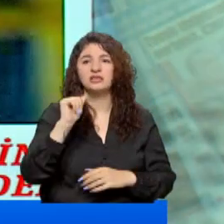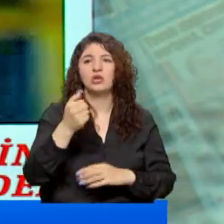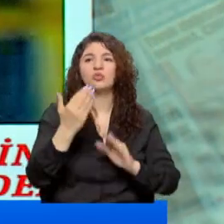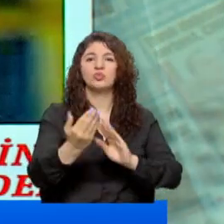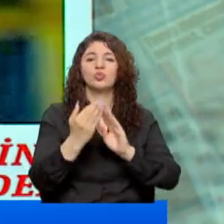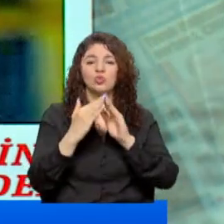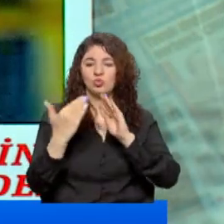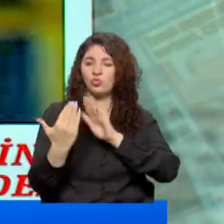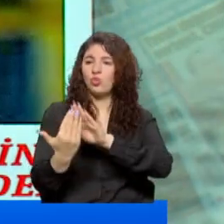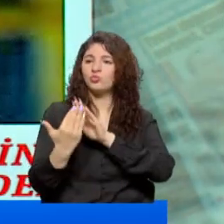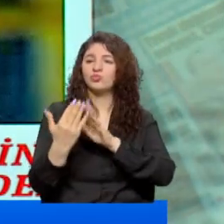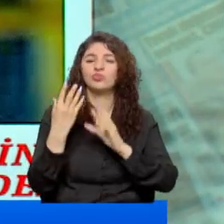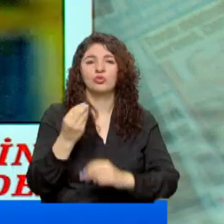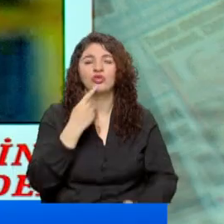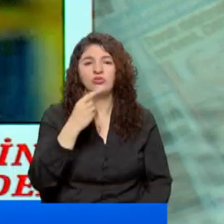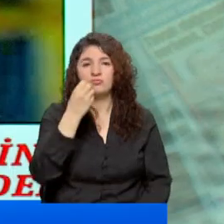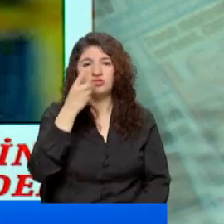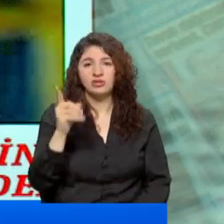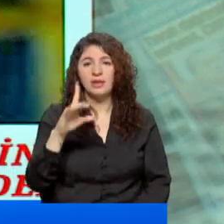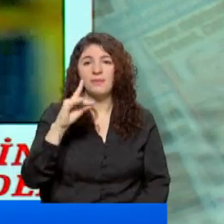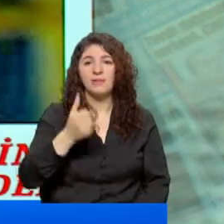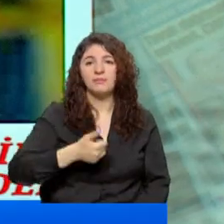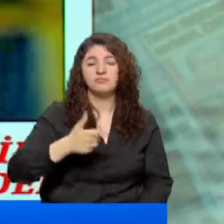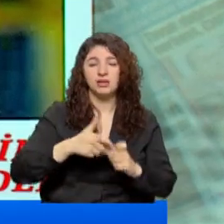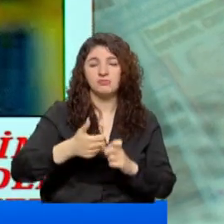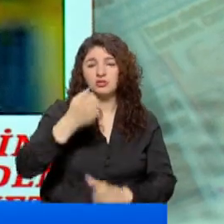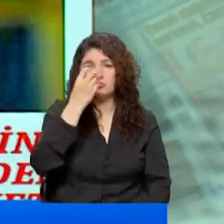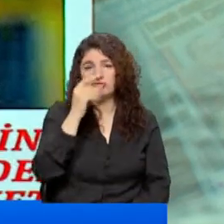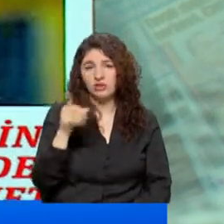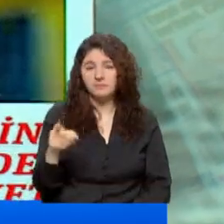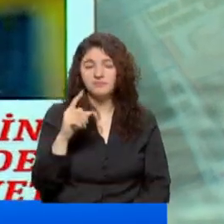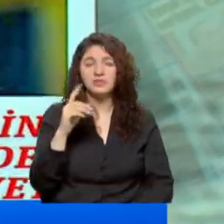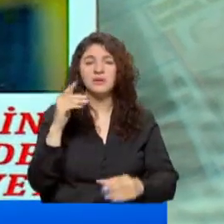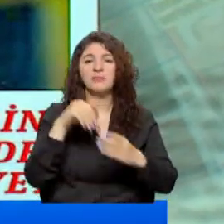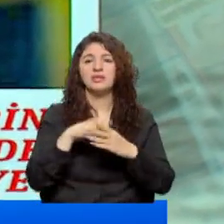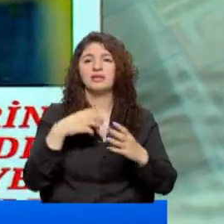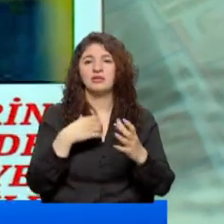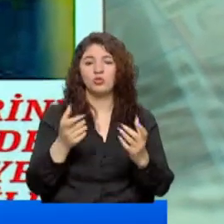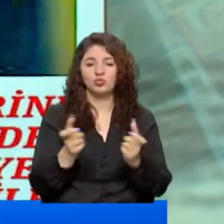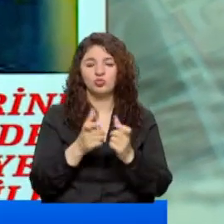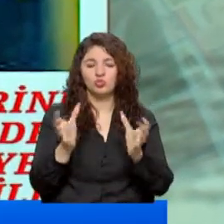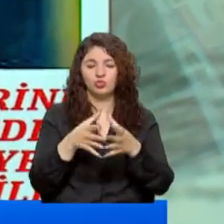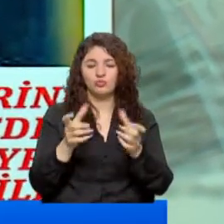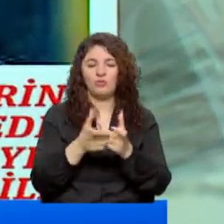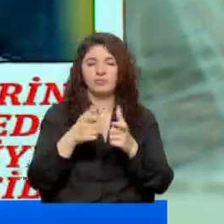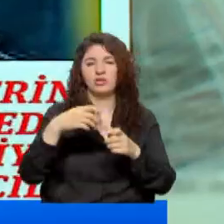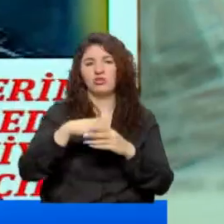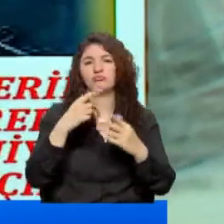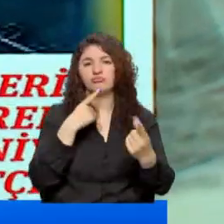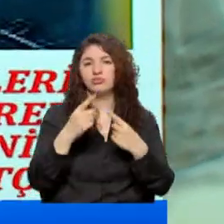yarın komşumuz olacaktır diyor Bahçeli MHP Genel Başkanı Devlet Bahçeli Partisi'nin meclis grup toplantısında konuştu